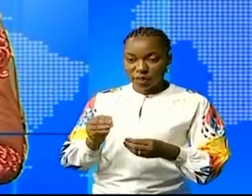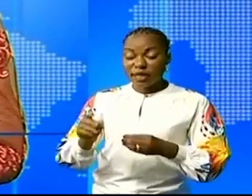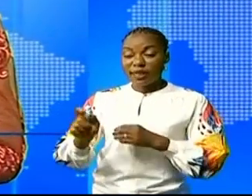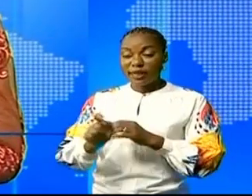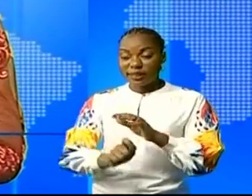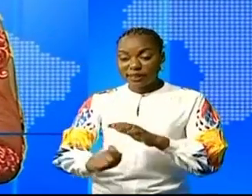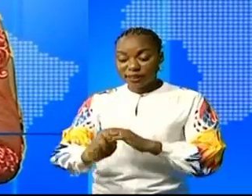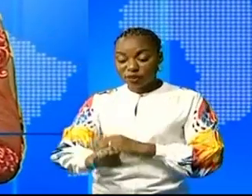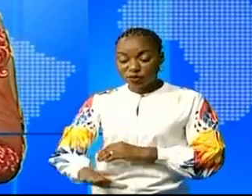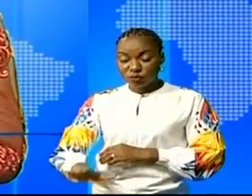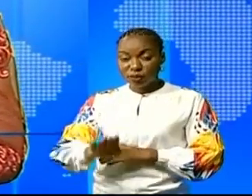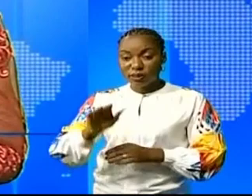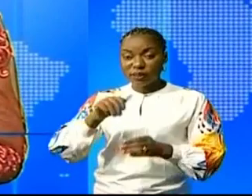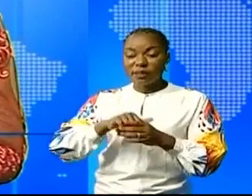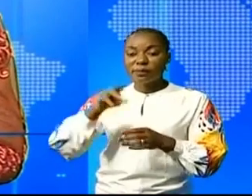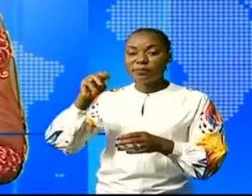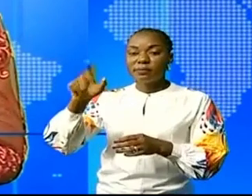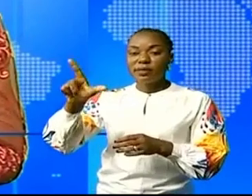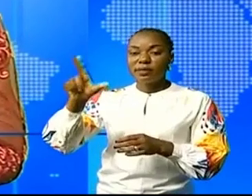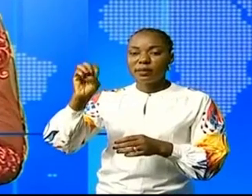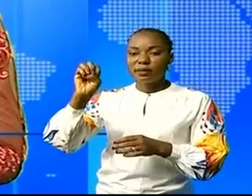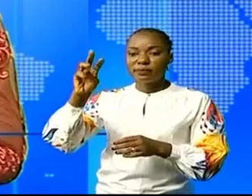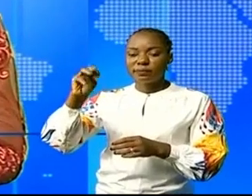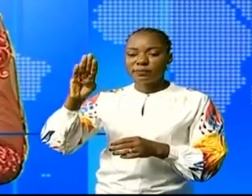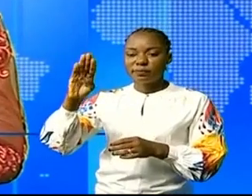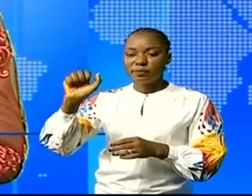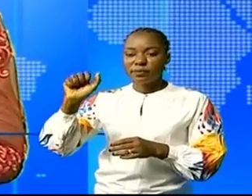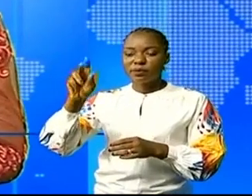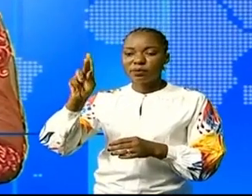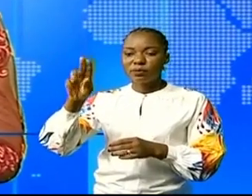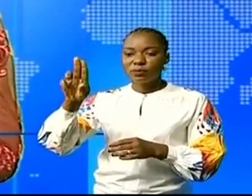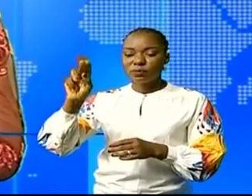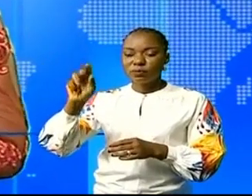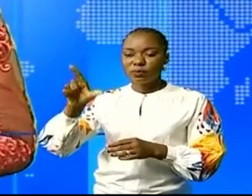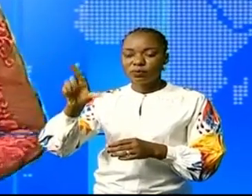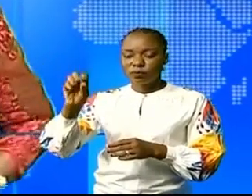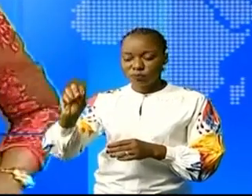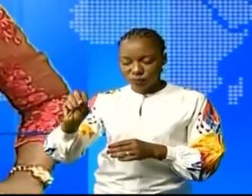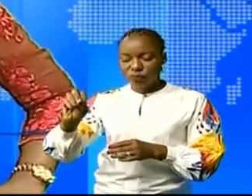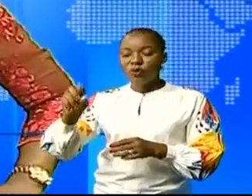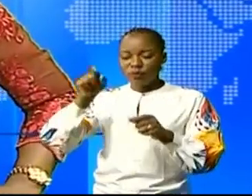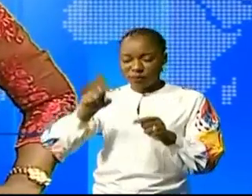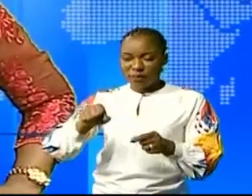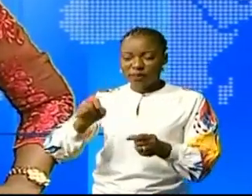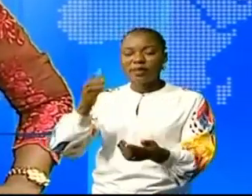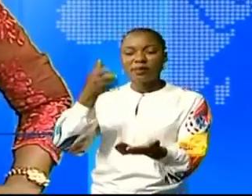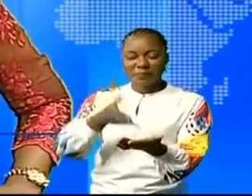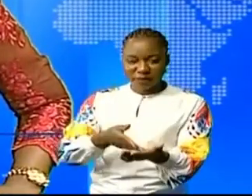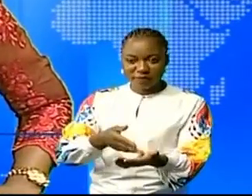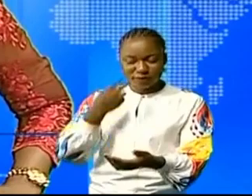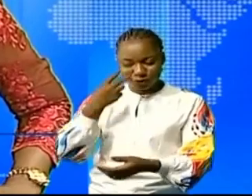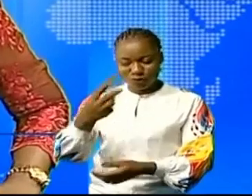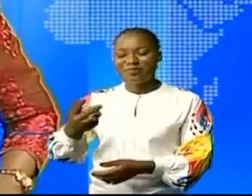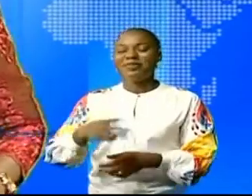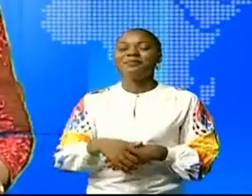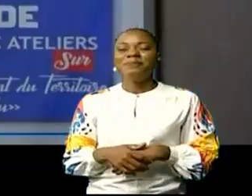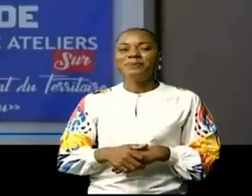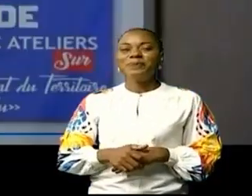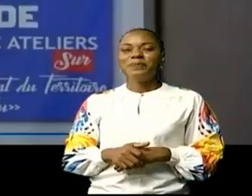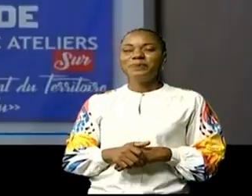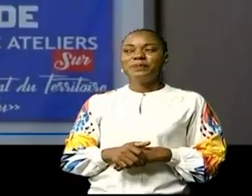dans le Haut-Lomami entend matérialiser ce projet. On en parle avec Jean-Pierre Ndolo-Demazo.